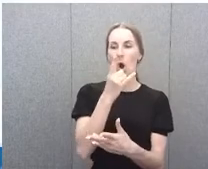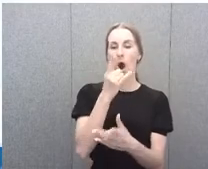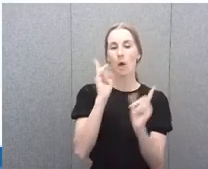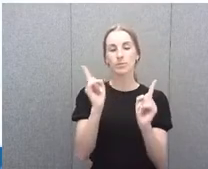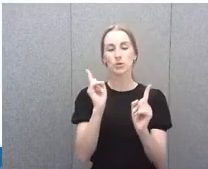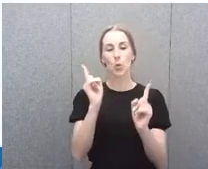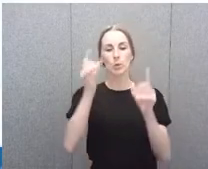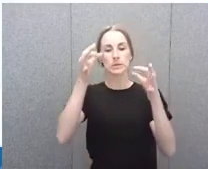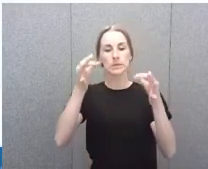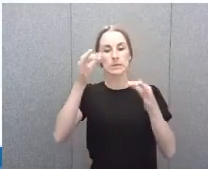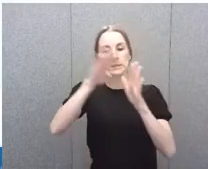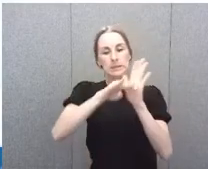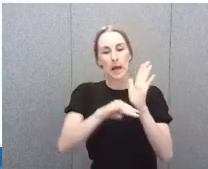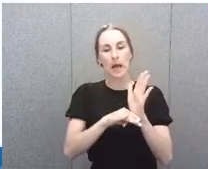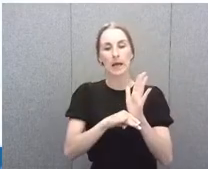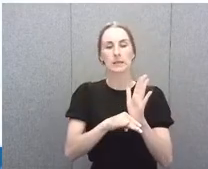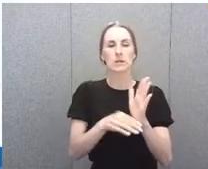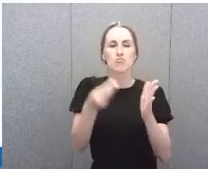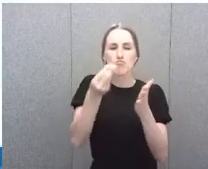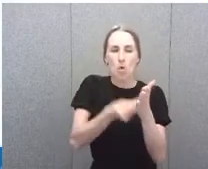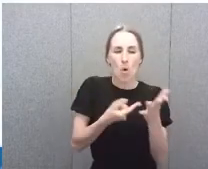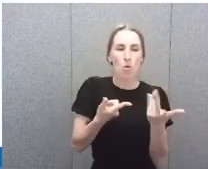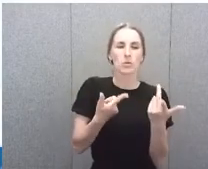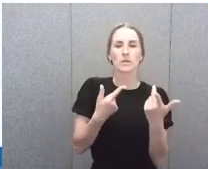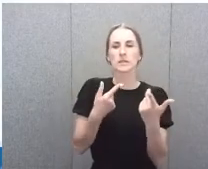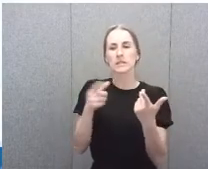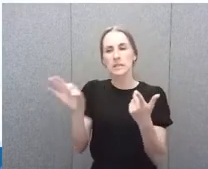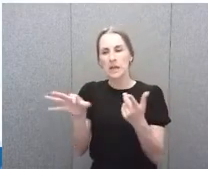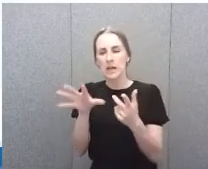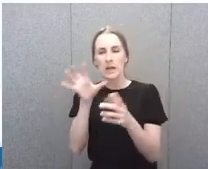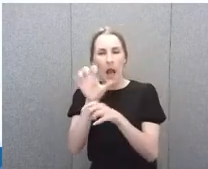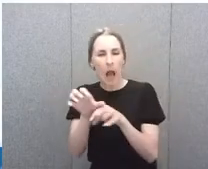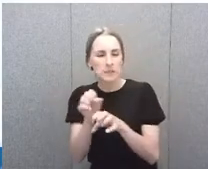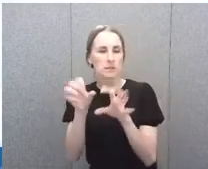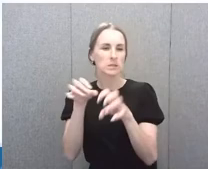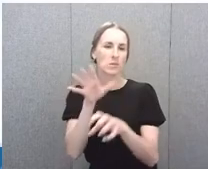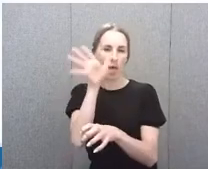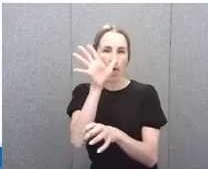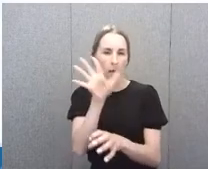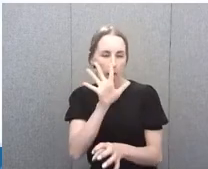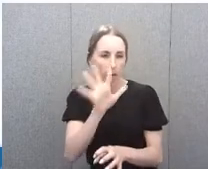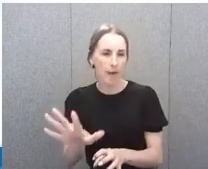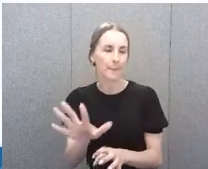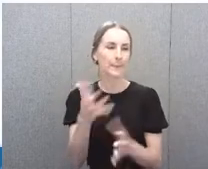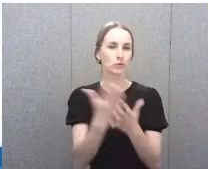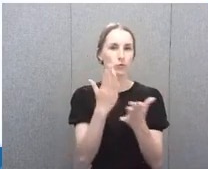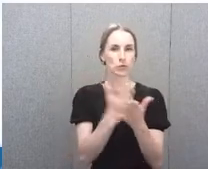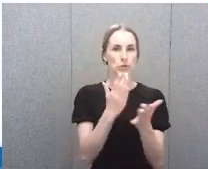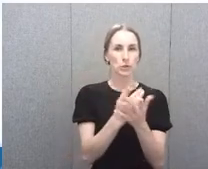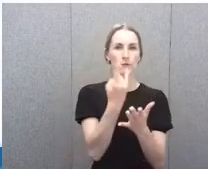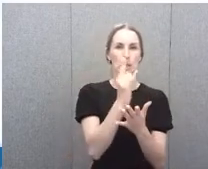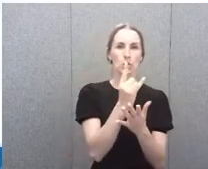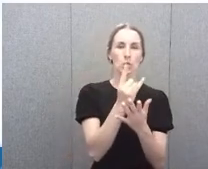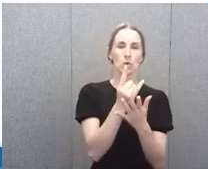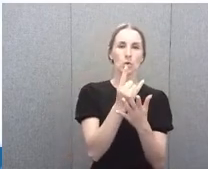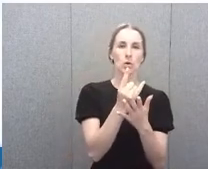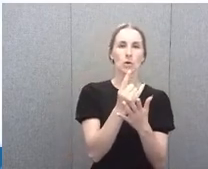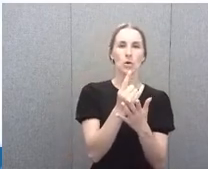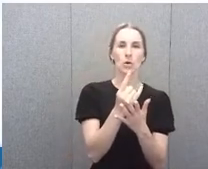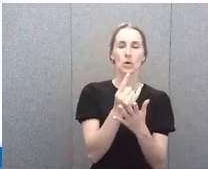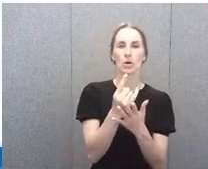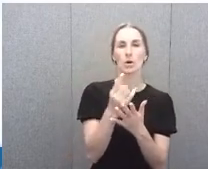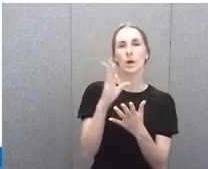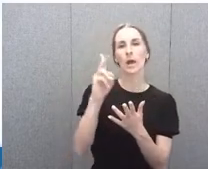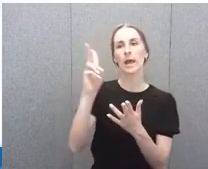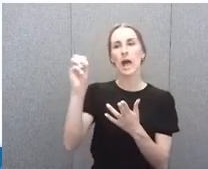за то, что я проявила инициативу по новому закону, направленному на защиту